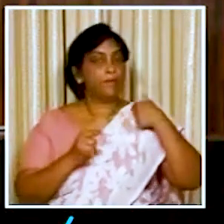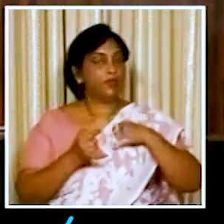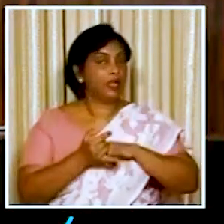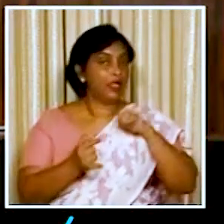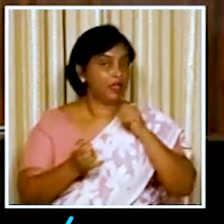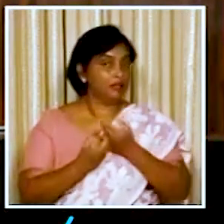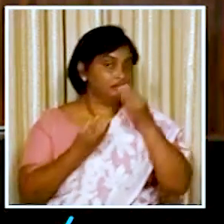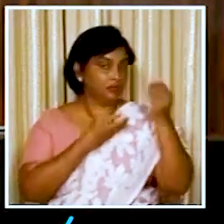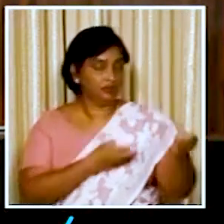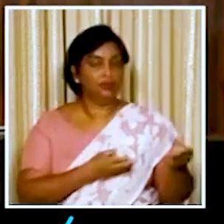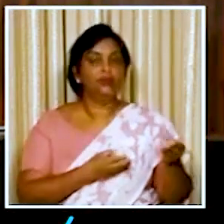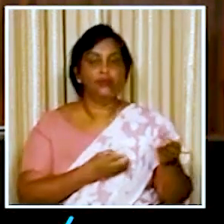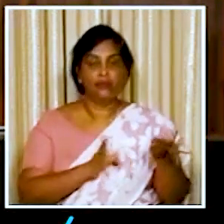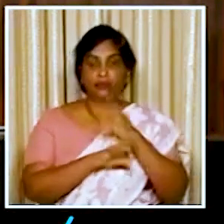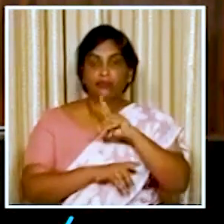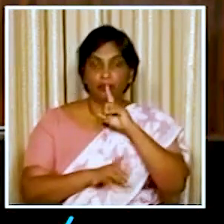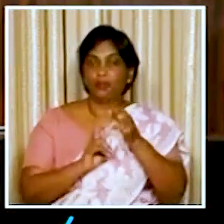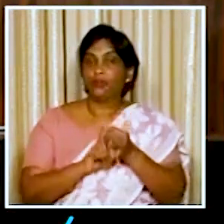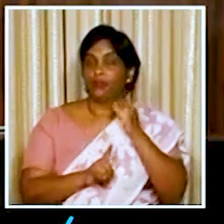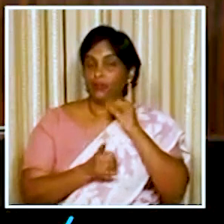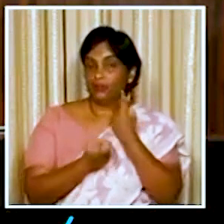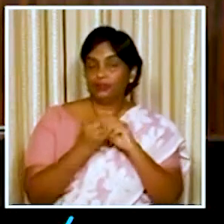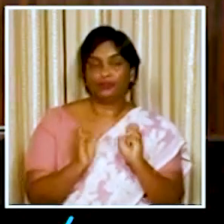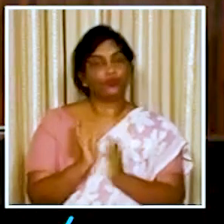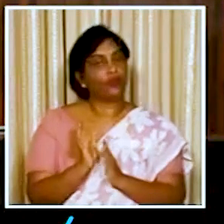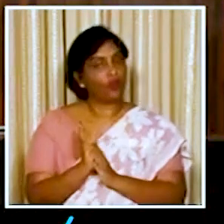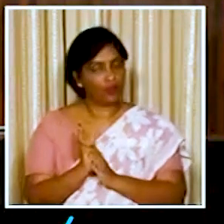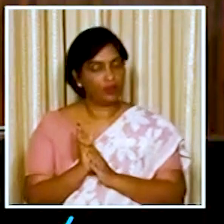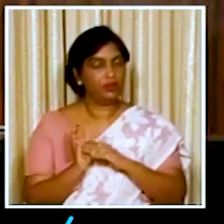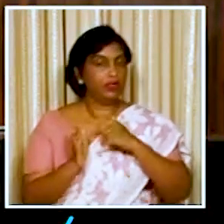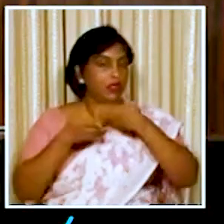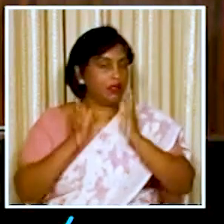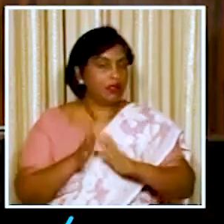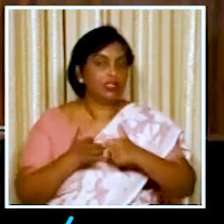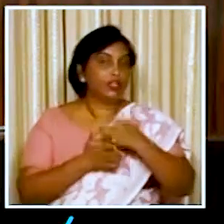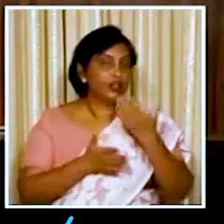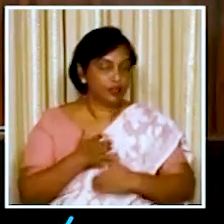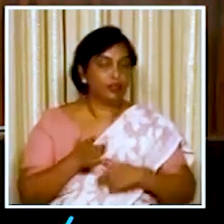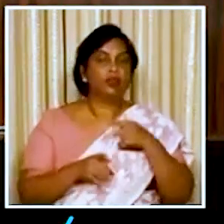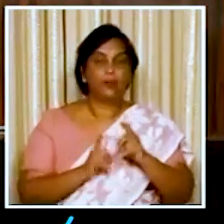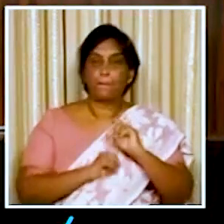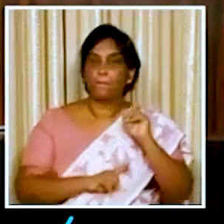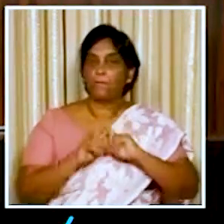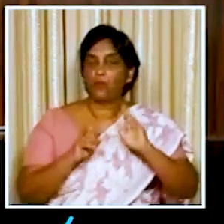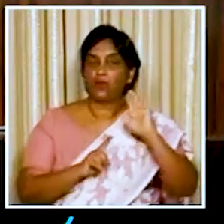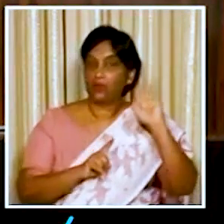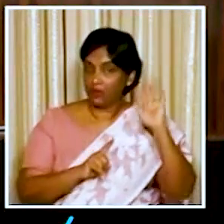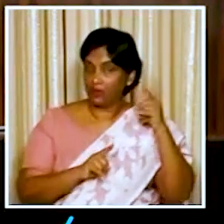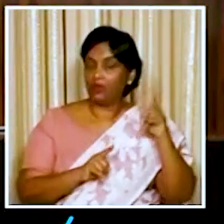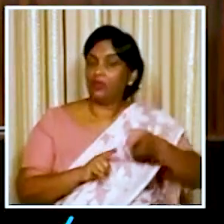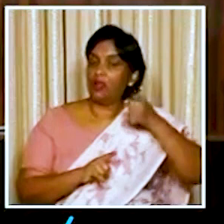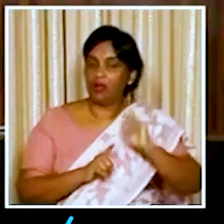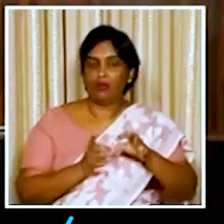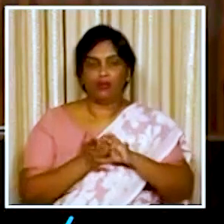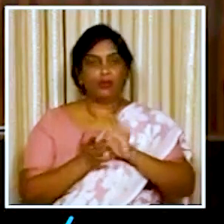ලද ඊතනදාන් ජනාධිපති පරීක්ෂණ කොමිෂන් සභාව අවසන් වාර්තාවේ වාර්තා පාර්ලිමේන්තු විශේෂ අවසරයේ